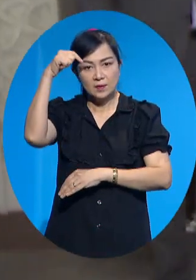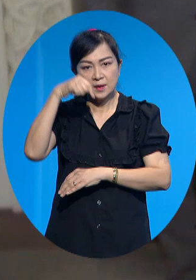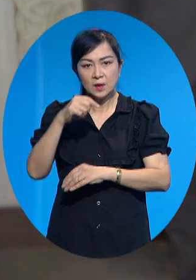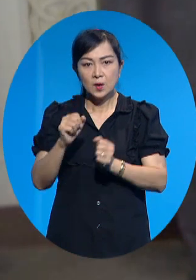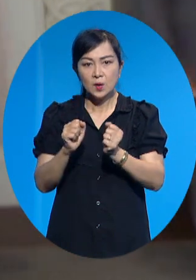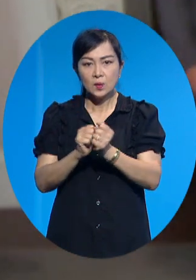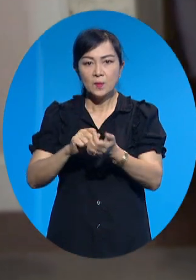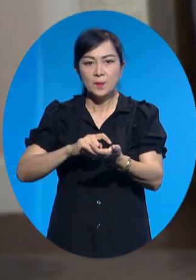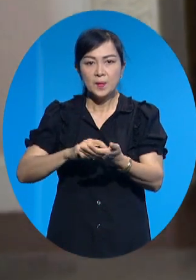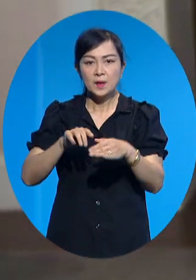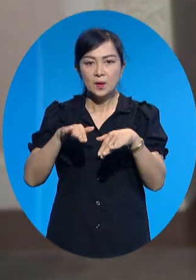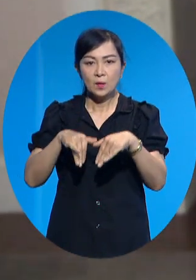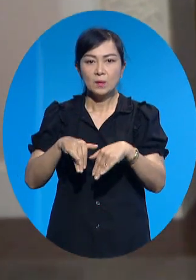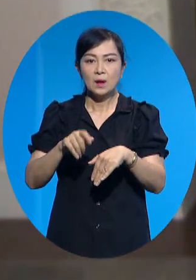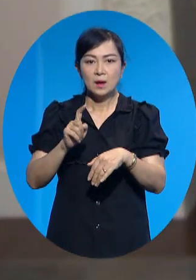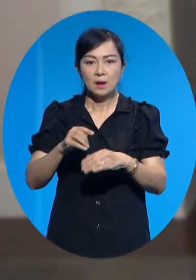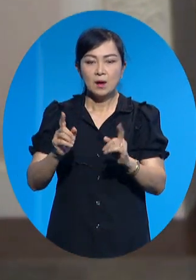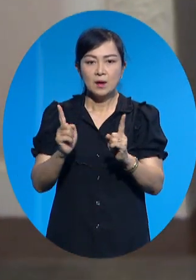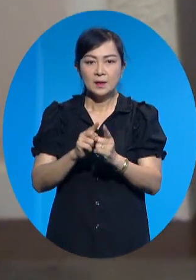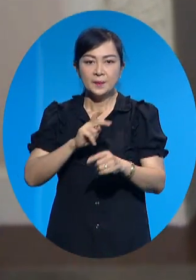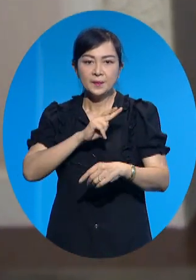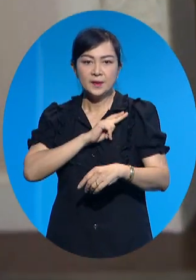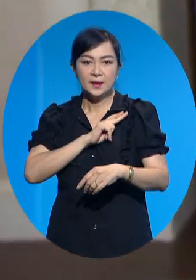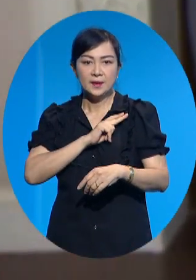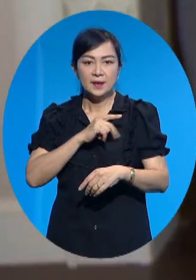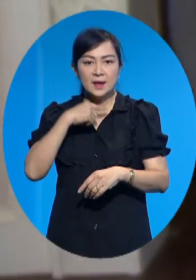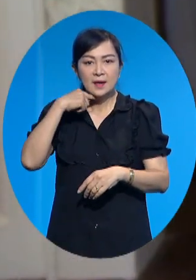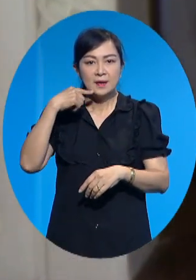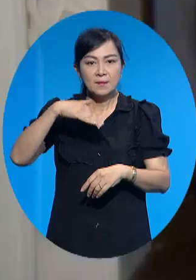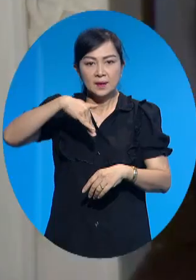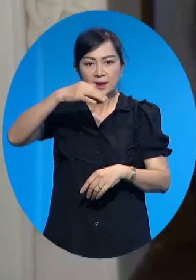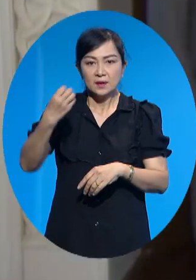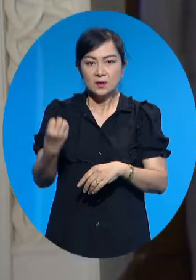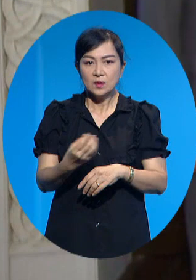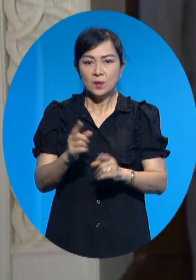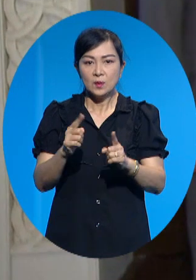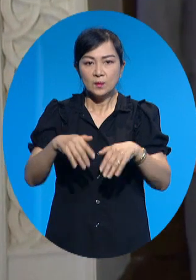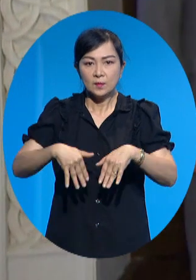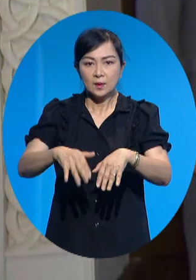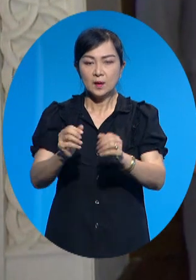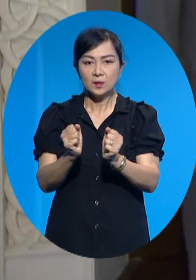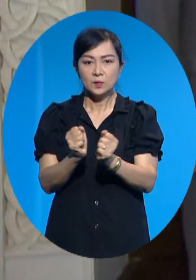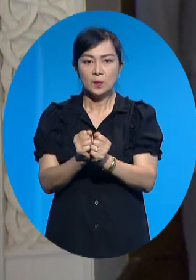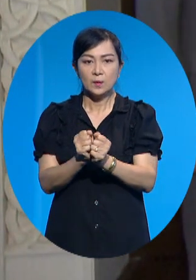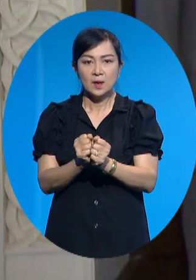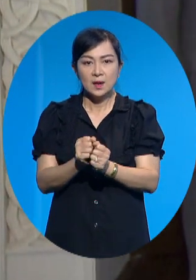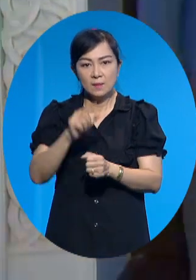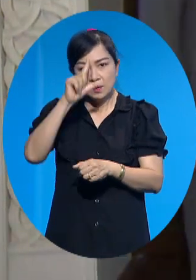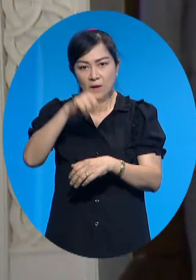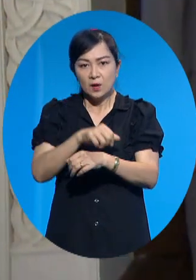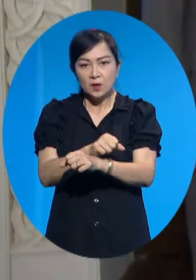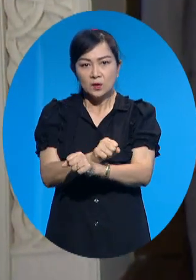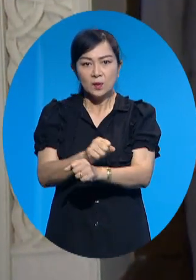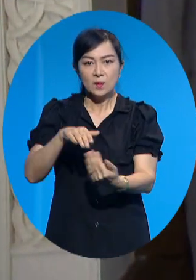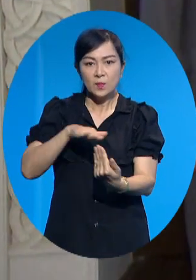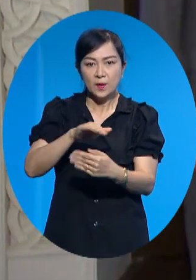Bản cùng người đồng cấp Mỹ và Australia cũng đã có cuộc gặp riêng, trong đó cam kết tăng số lượng các cuộc tập trận chung, đồng thời bày tỏ quan ngại sâu sắc